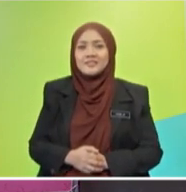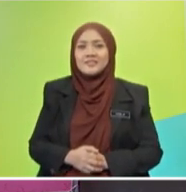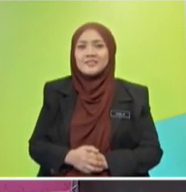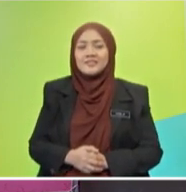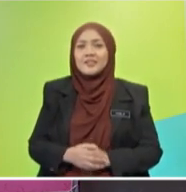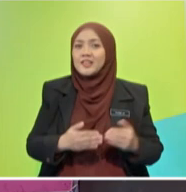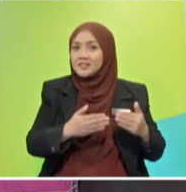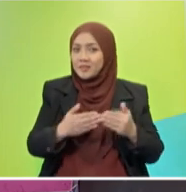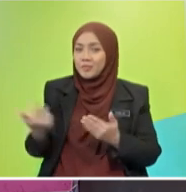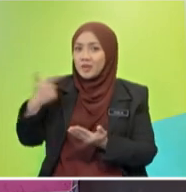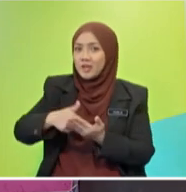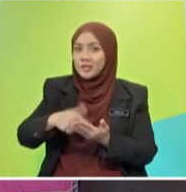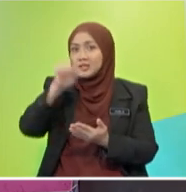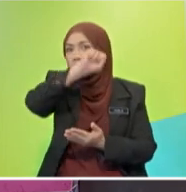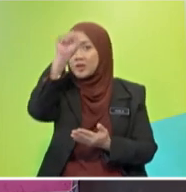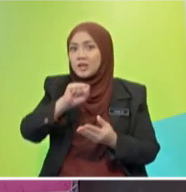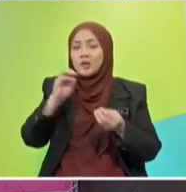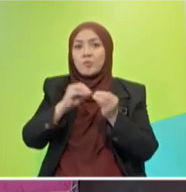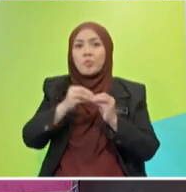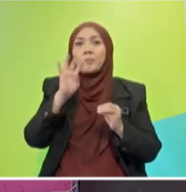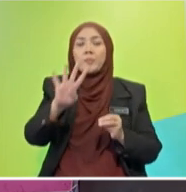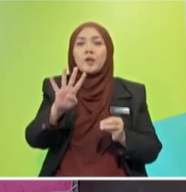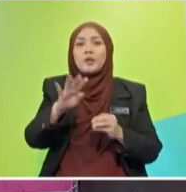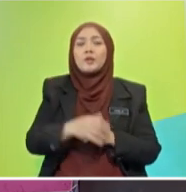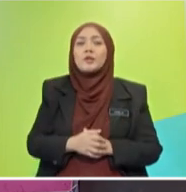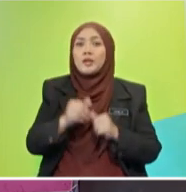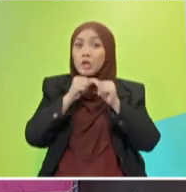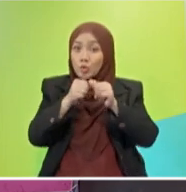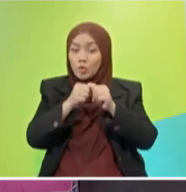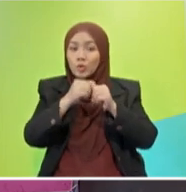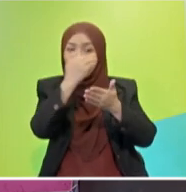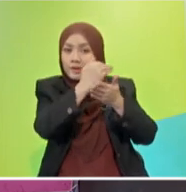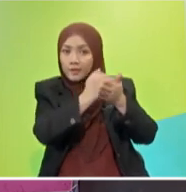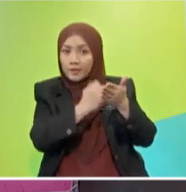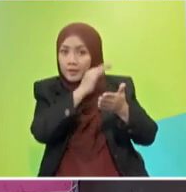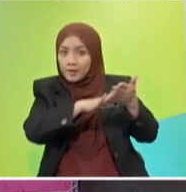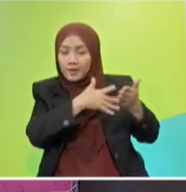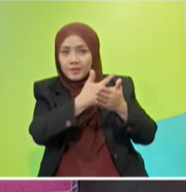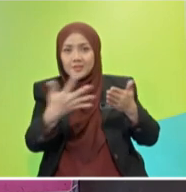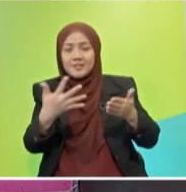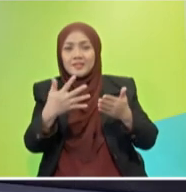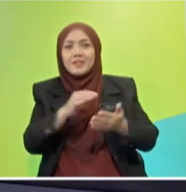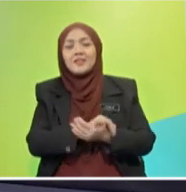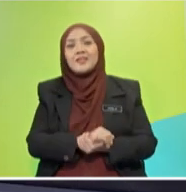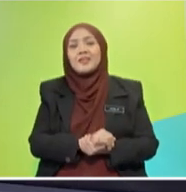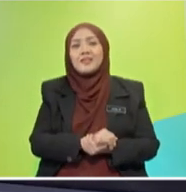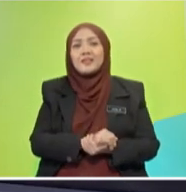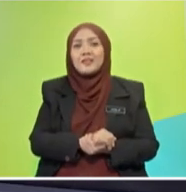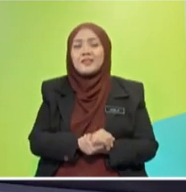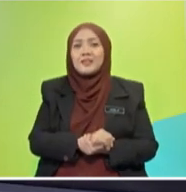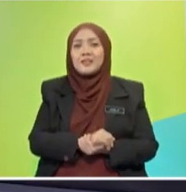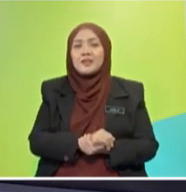kan soal yang keempat ngikut serta ente semena hasil yang dipegang oleh Pama juga oke